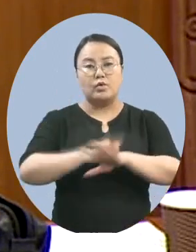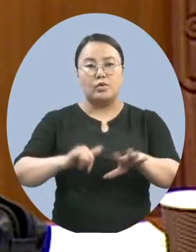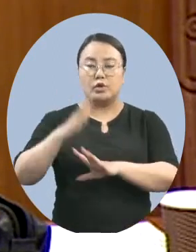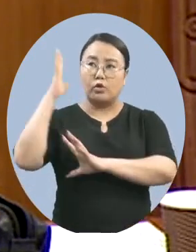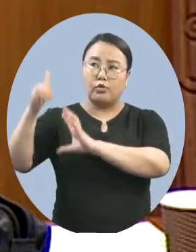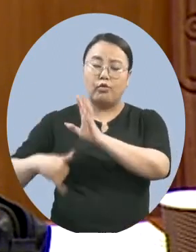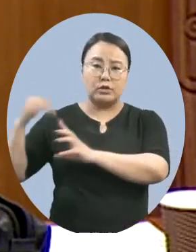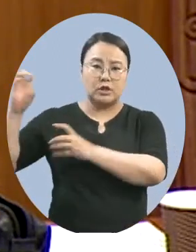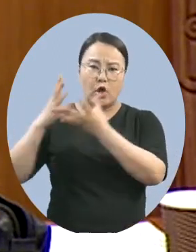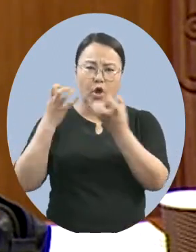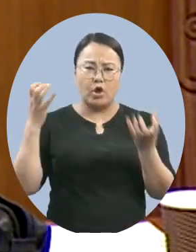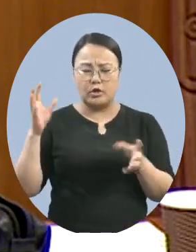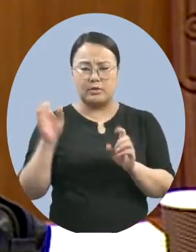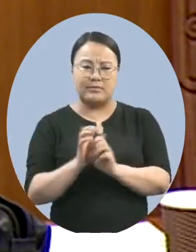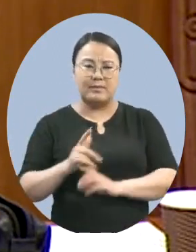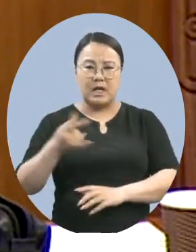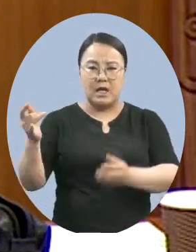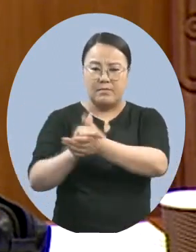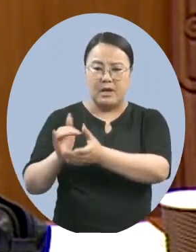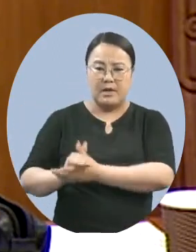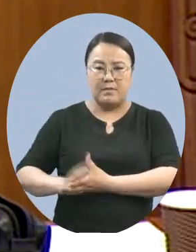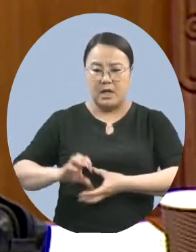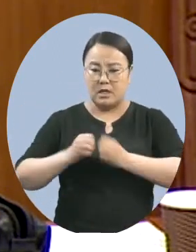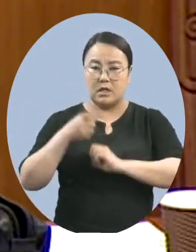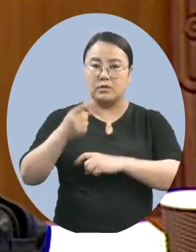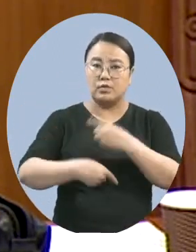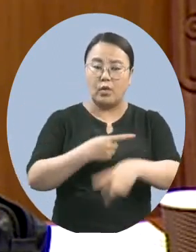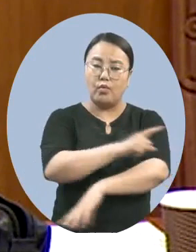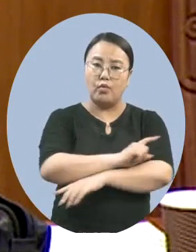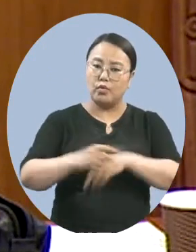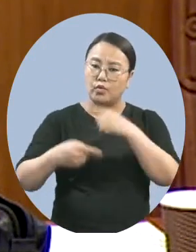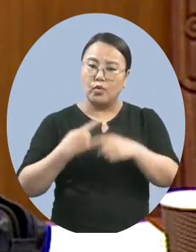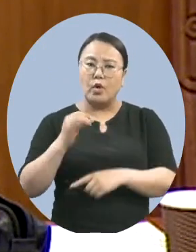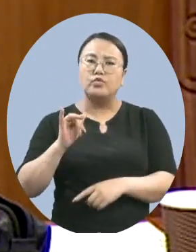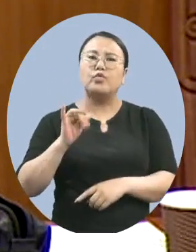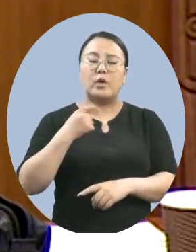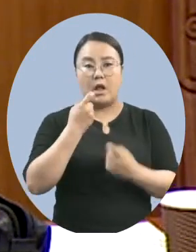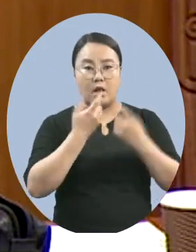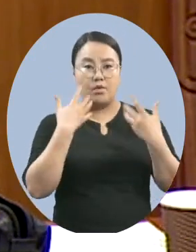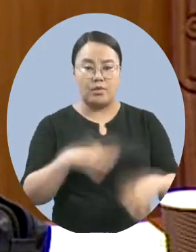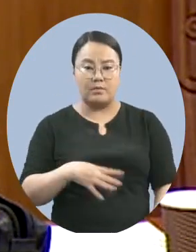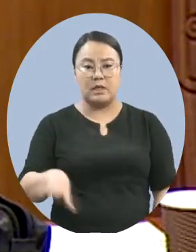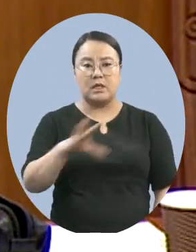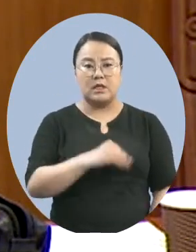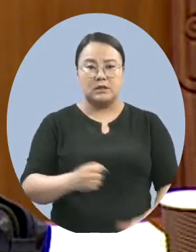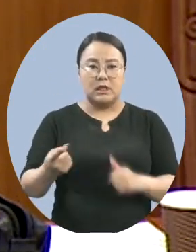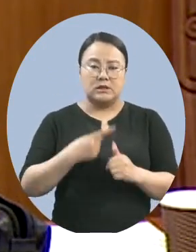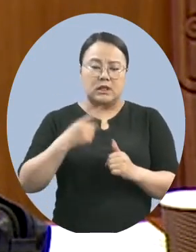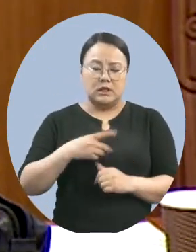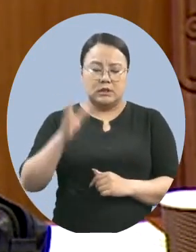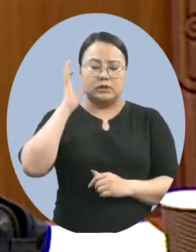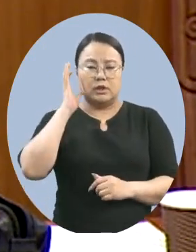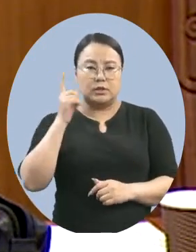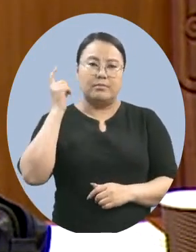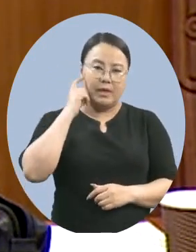олон улстай хийсэн олон талт гэрээ хэлэлцээрүүдийн хэрэгжилтийн талаар үрдөнгийн талаар бид нар ярилцсан. Бид нар одоо баг нэр сүрнээс нь